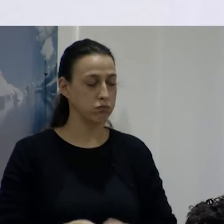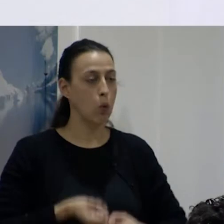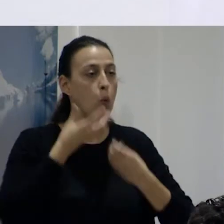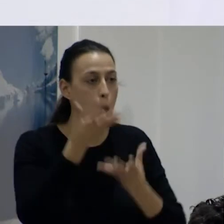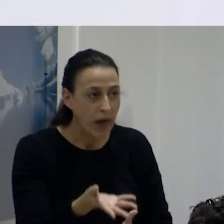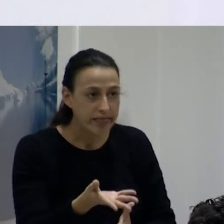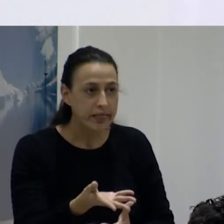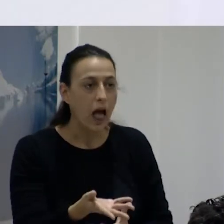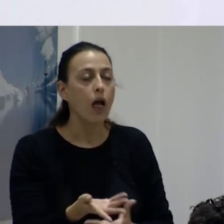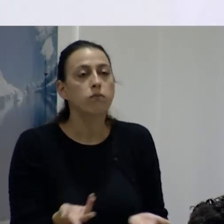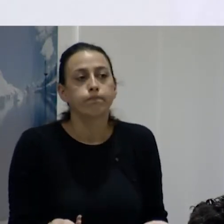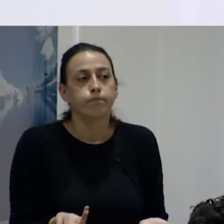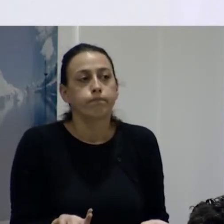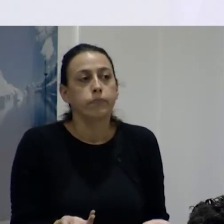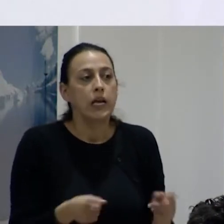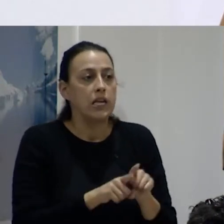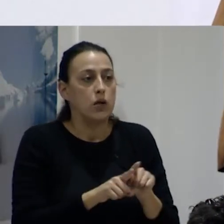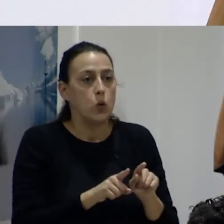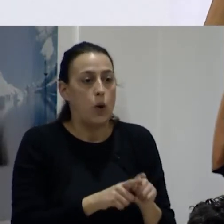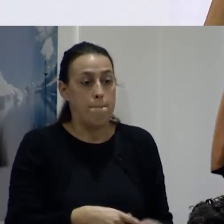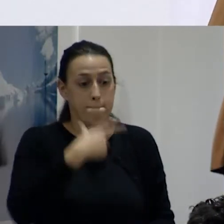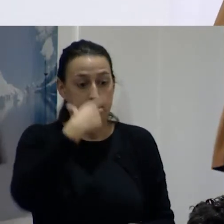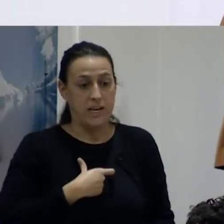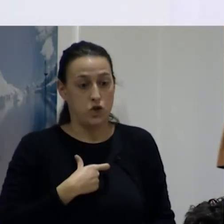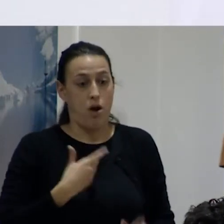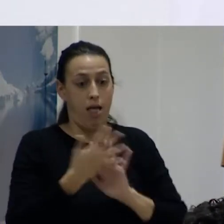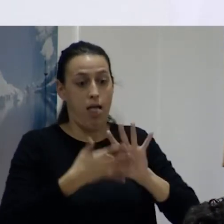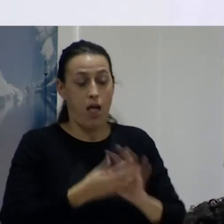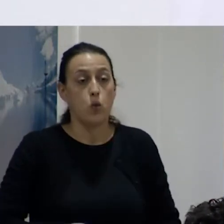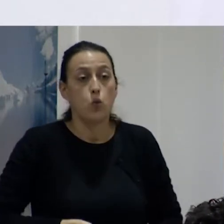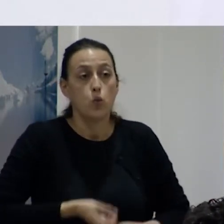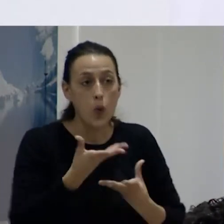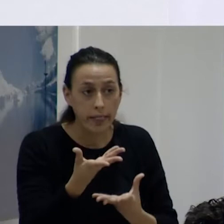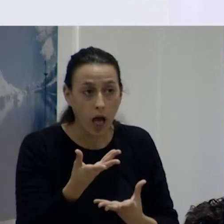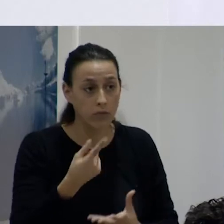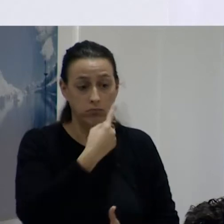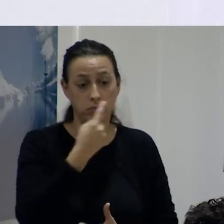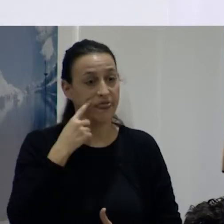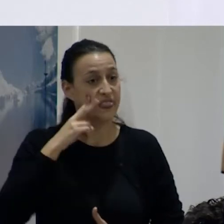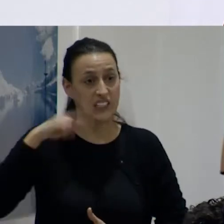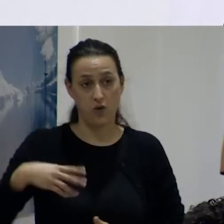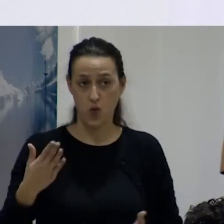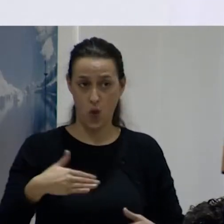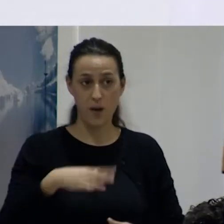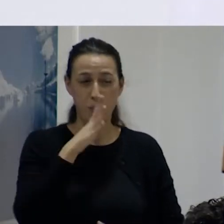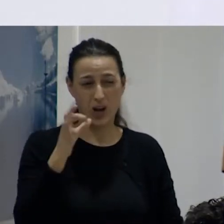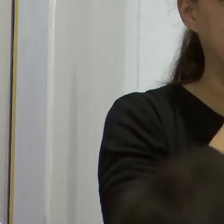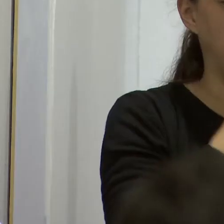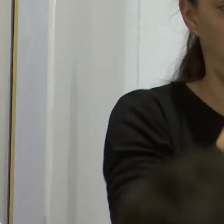de documents, perquè la batalla, com a tal, s'acaba fa dos segles, no la pot observar